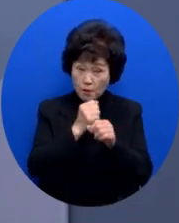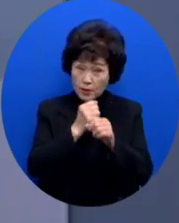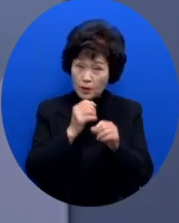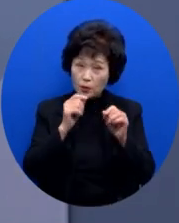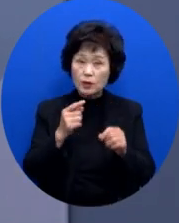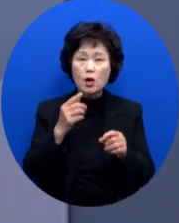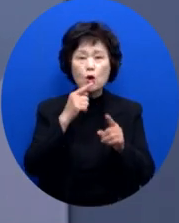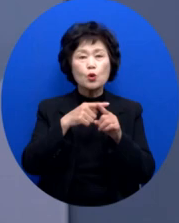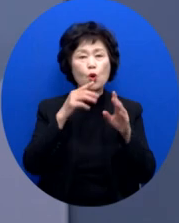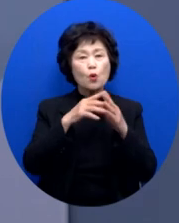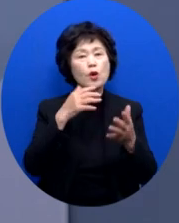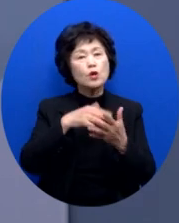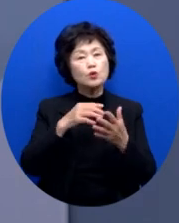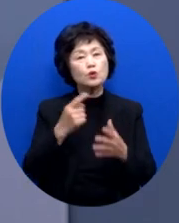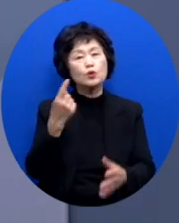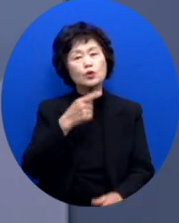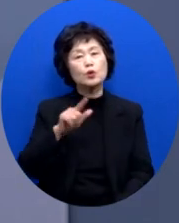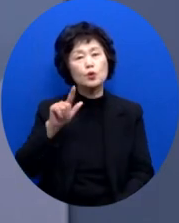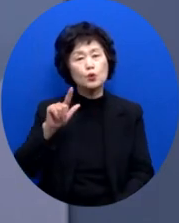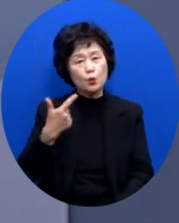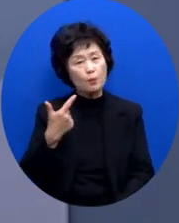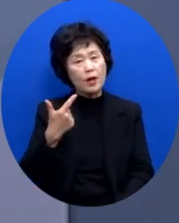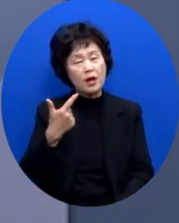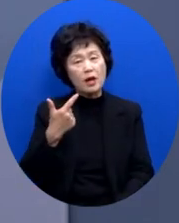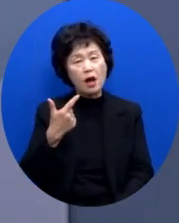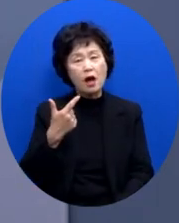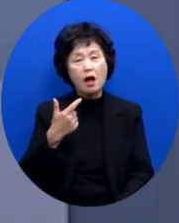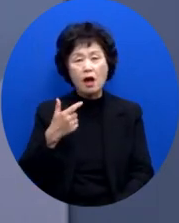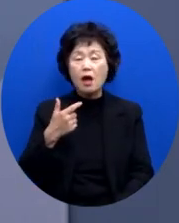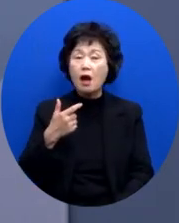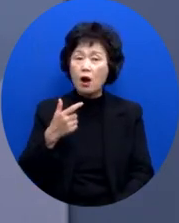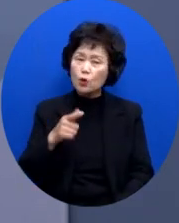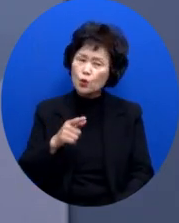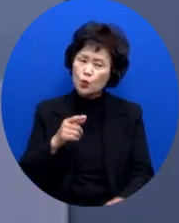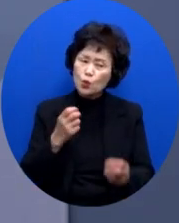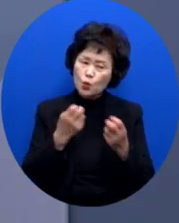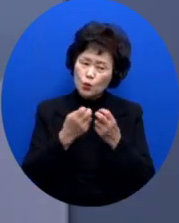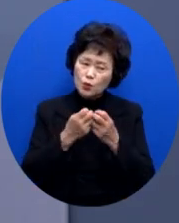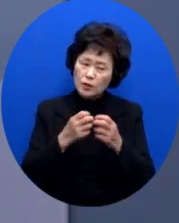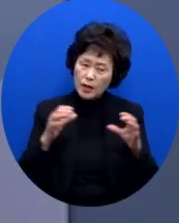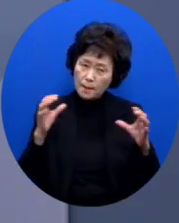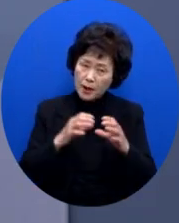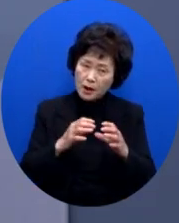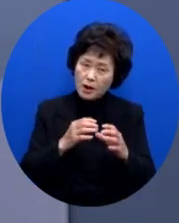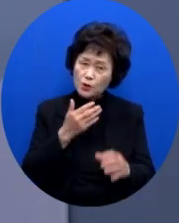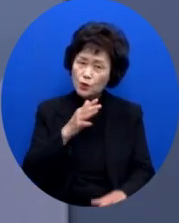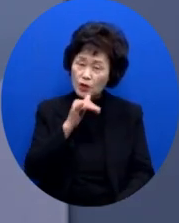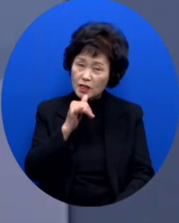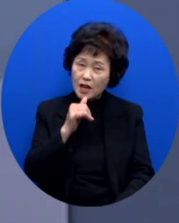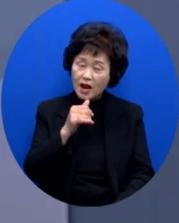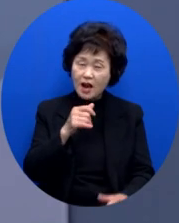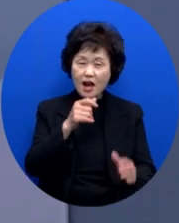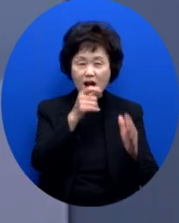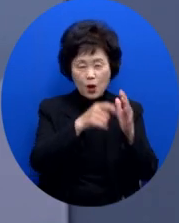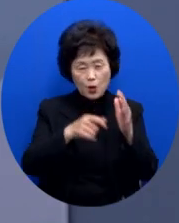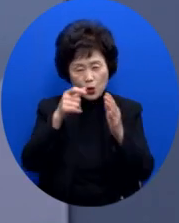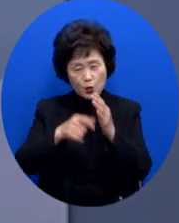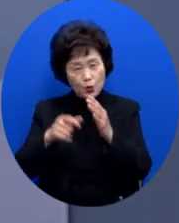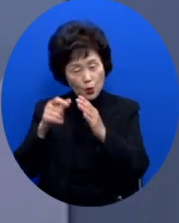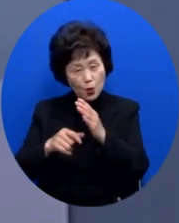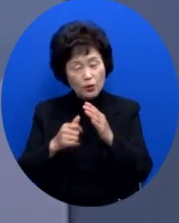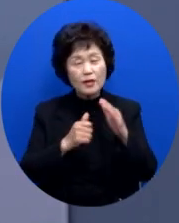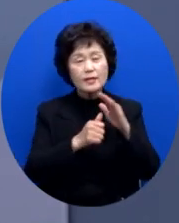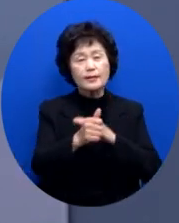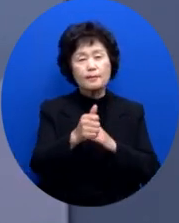1600개가 넘더라고요. 그래서 이것을 어떻게 좀 모을까? 그래서 방법은 제가 각 교단의 대표들을 만나고 또